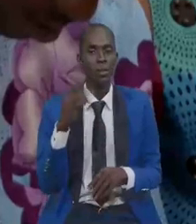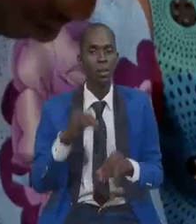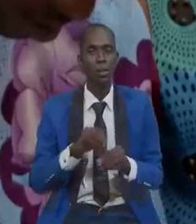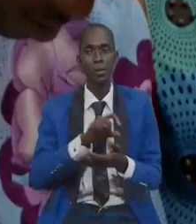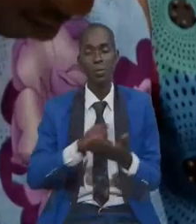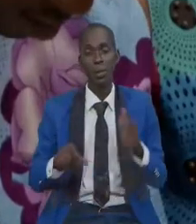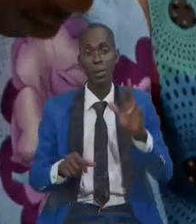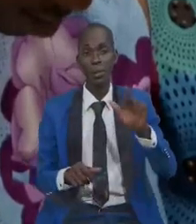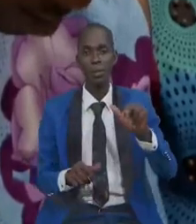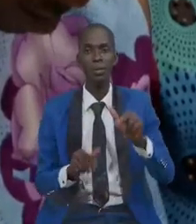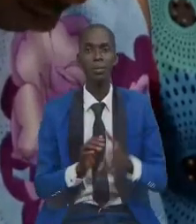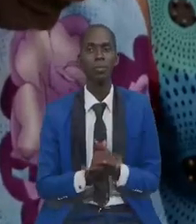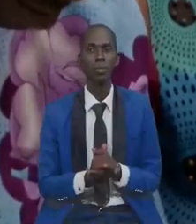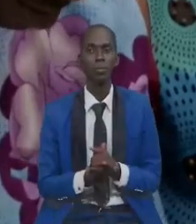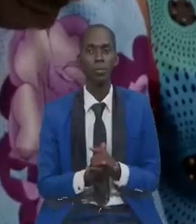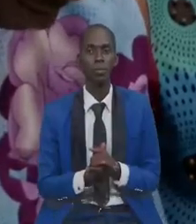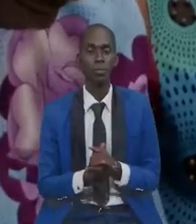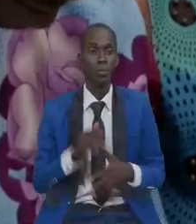13,